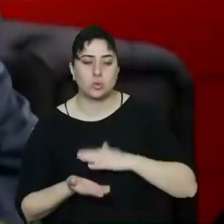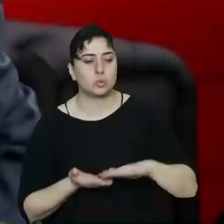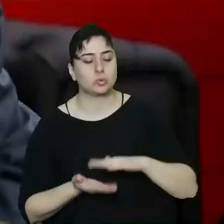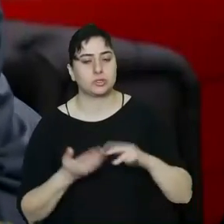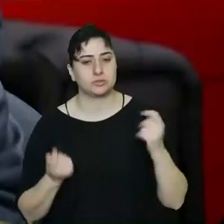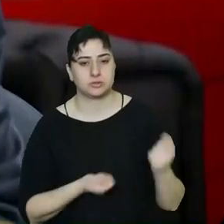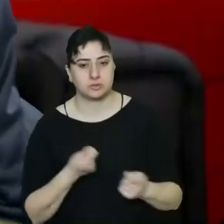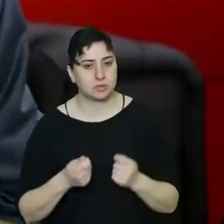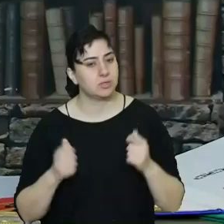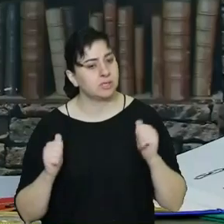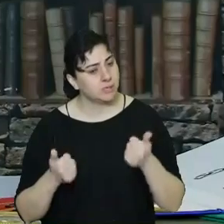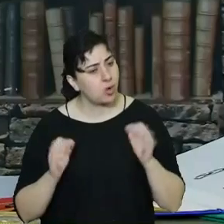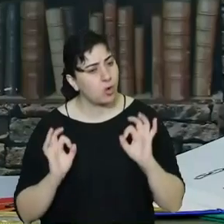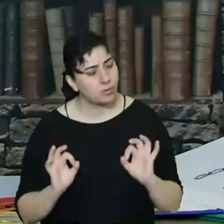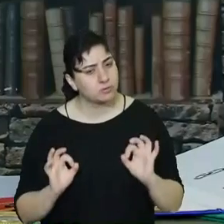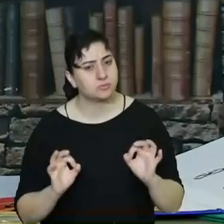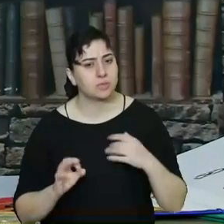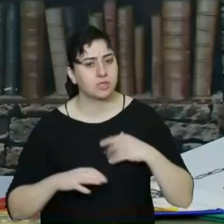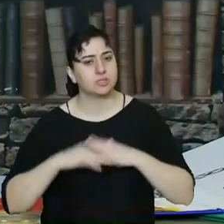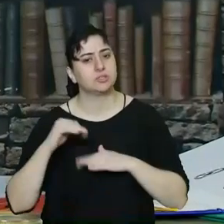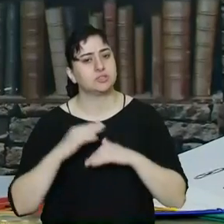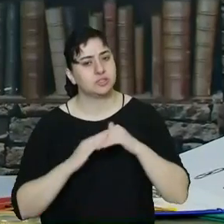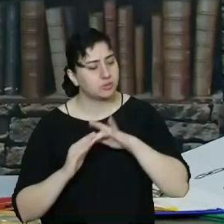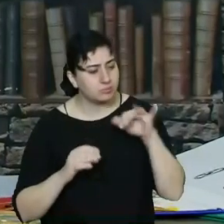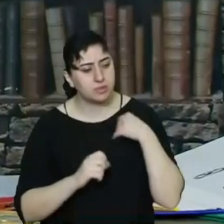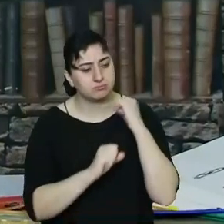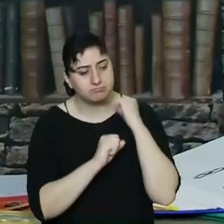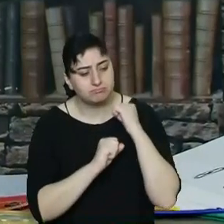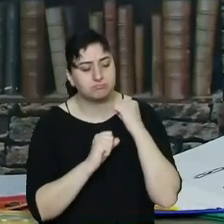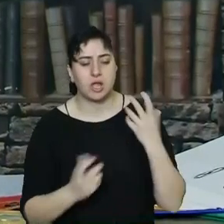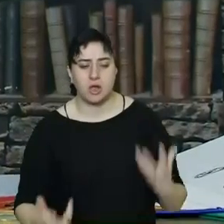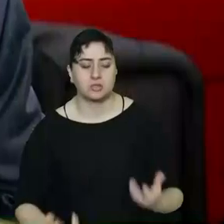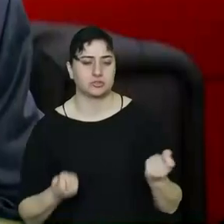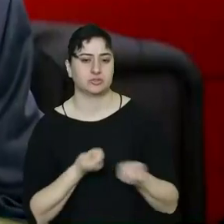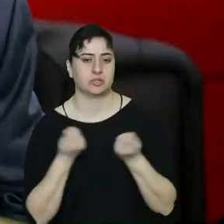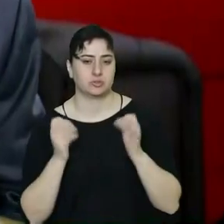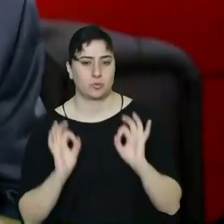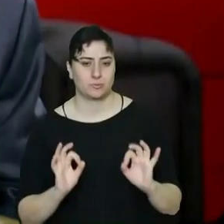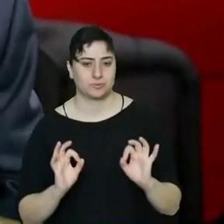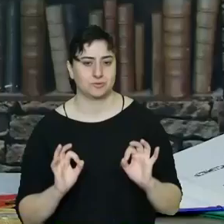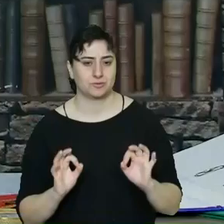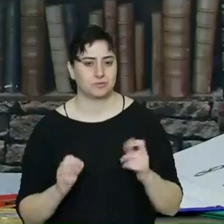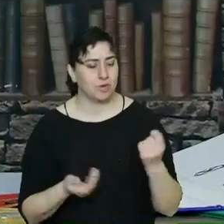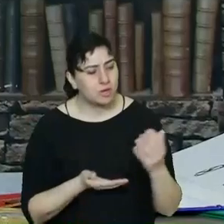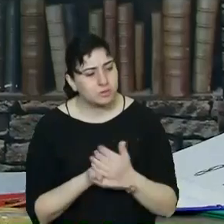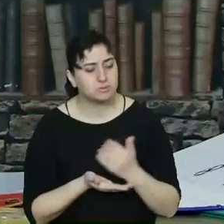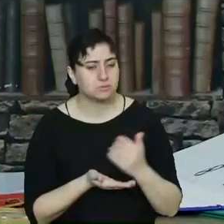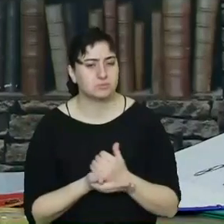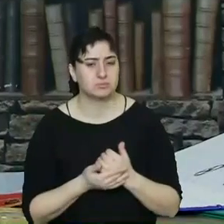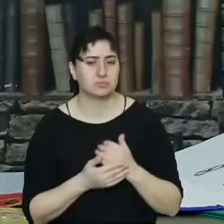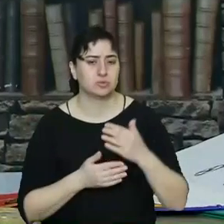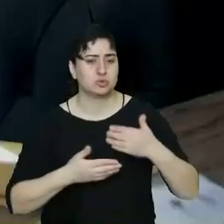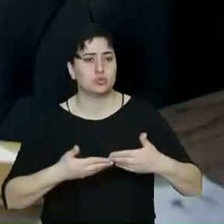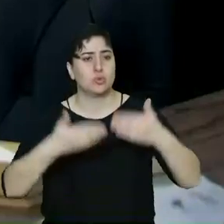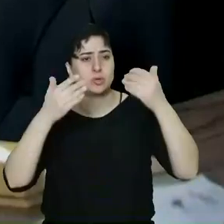düzelteceğim. Gerekirse inşaatlarda amele olarak taş taşıyacağım. Har çıkaracağım. Ne bileyim